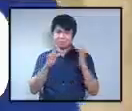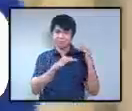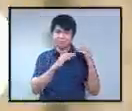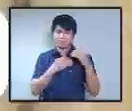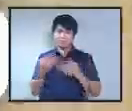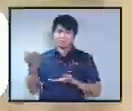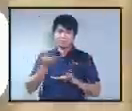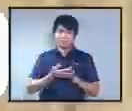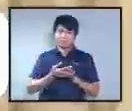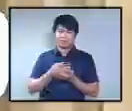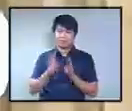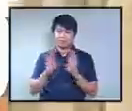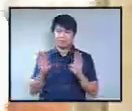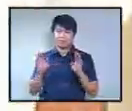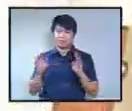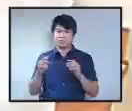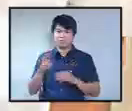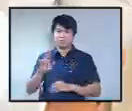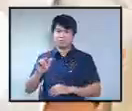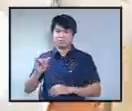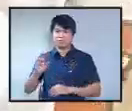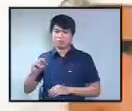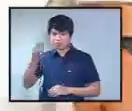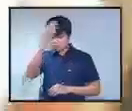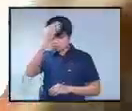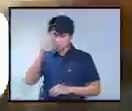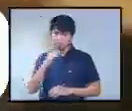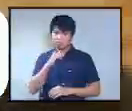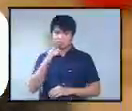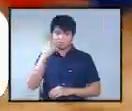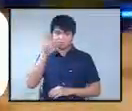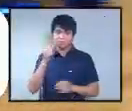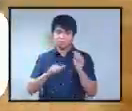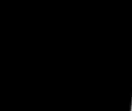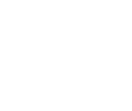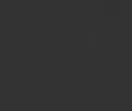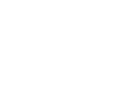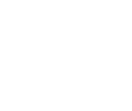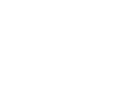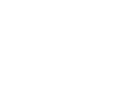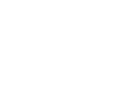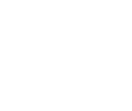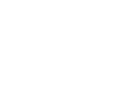SEA Games sa Philippine Arena sa Bukawi, Bulacan bukas. Umaaksyon, Jenny Dongon, News 5.